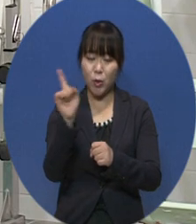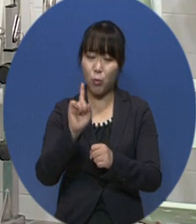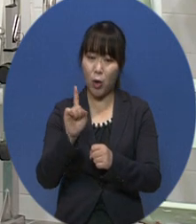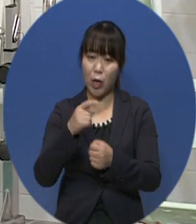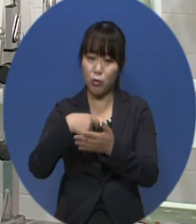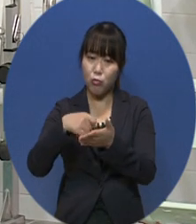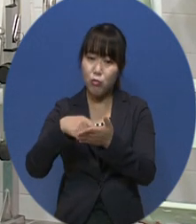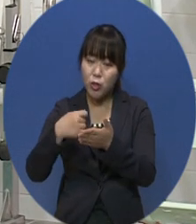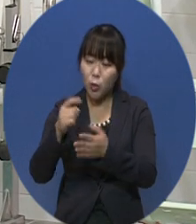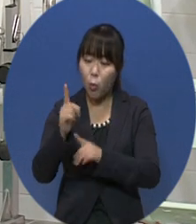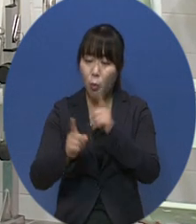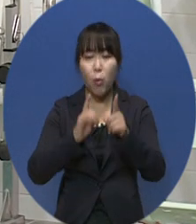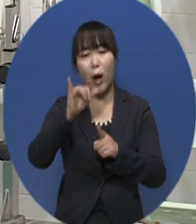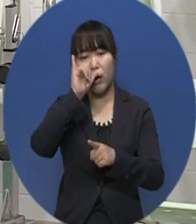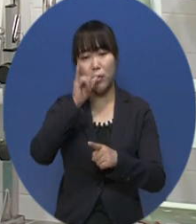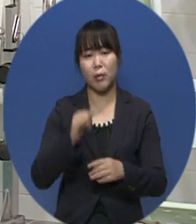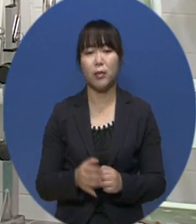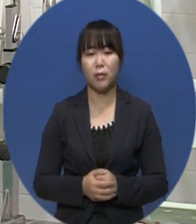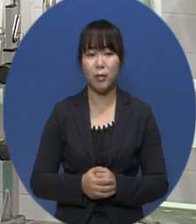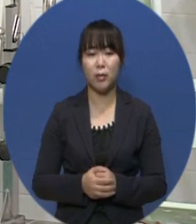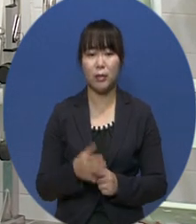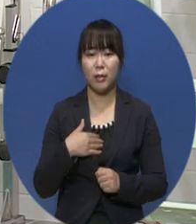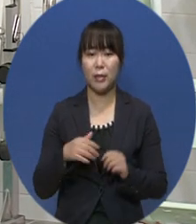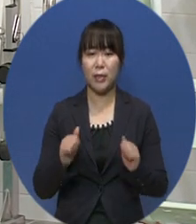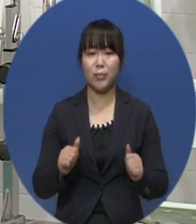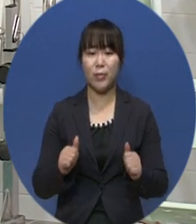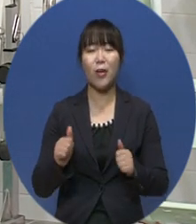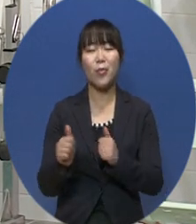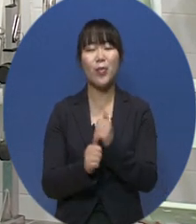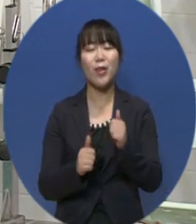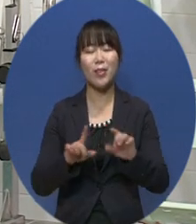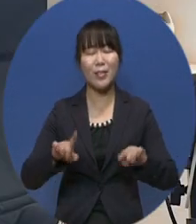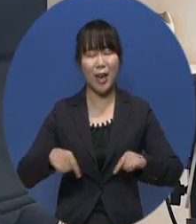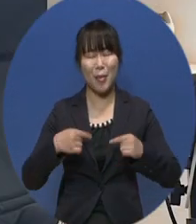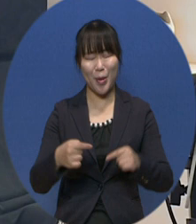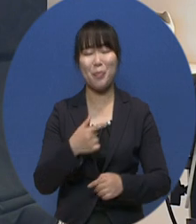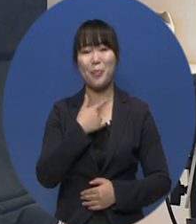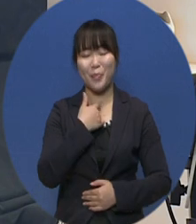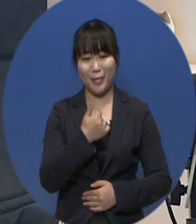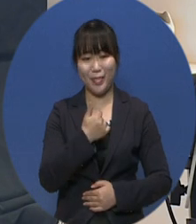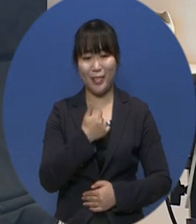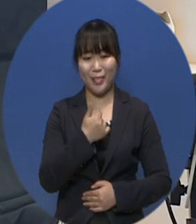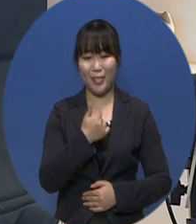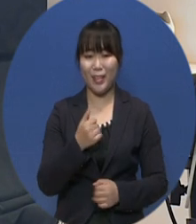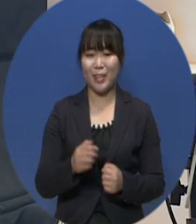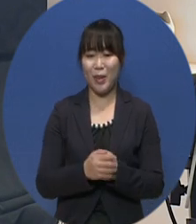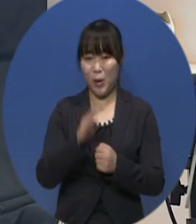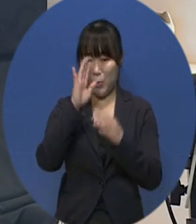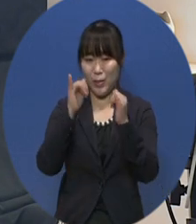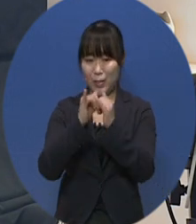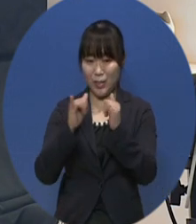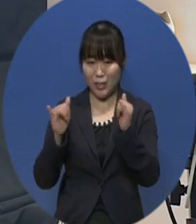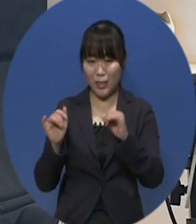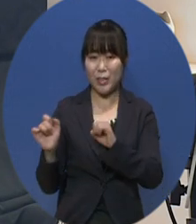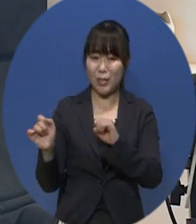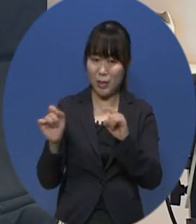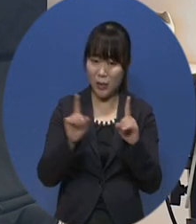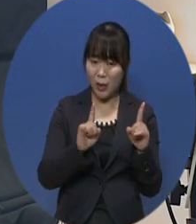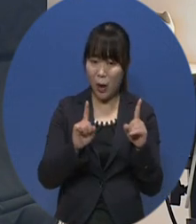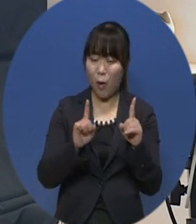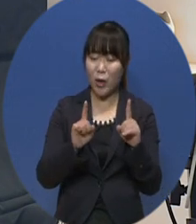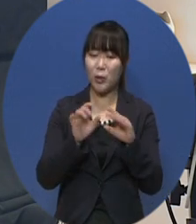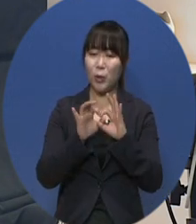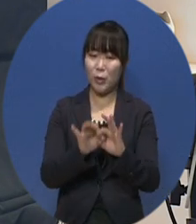네네. 근데 제가 그 한번 심사위원으로 참여한 적이 있었어요. 네. 재활응원글. 네. 네네. 근데 여기